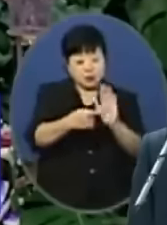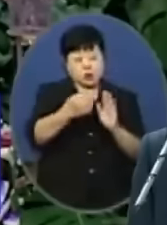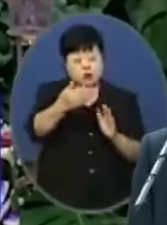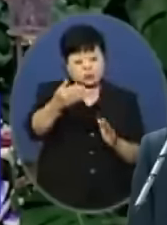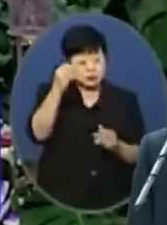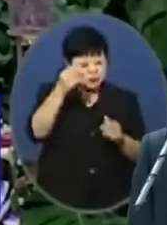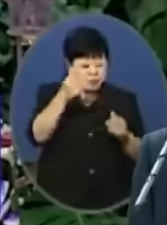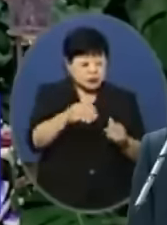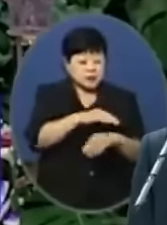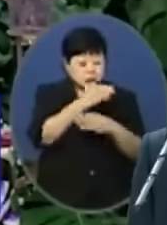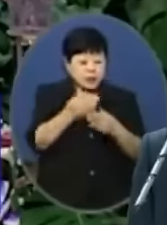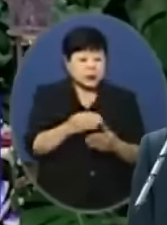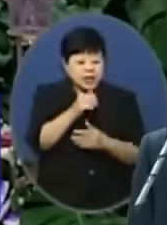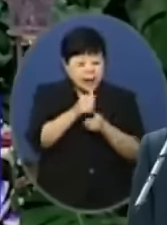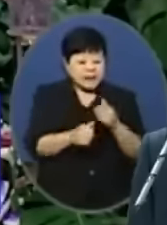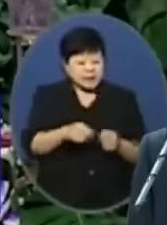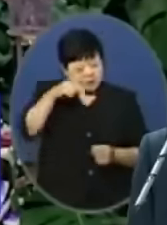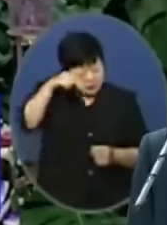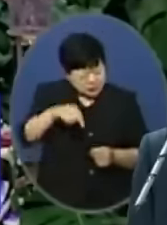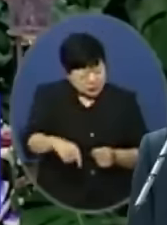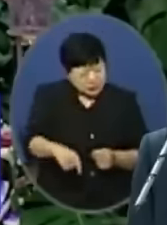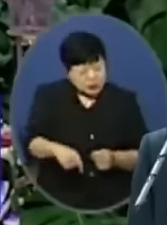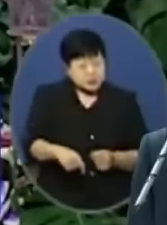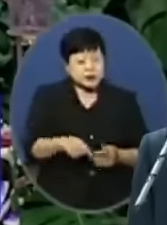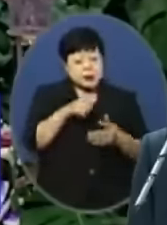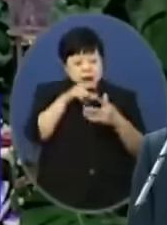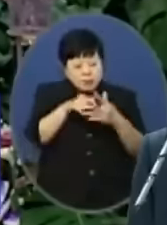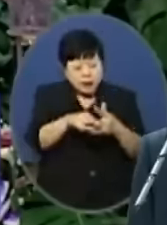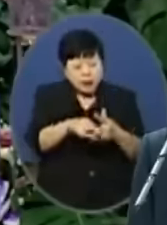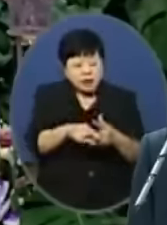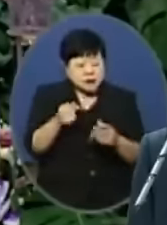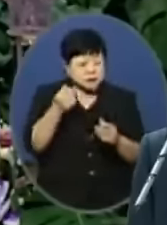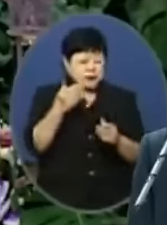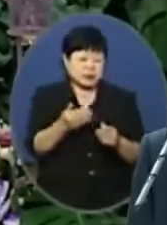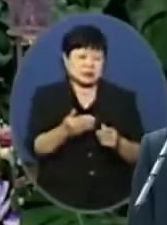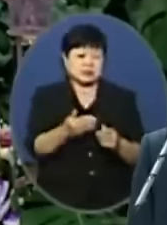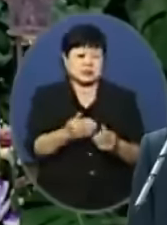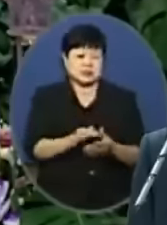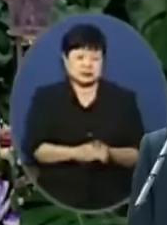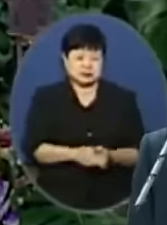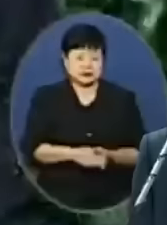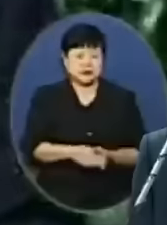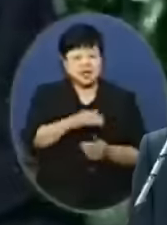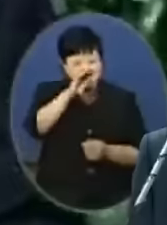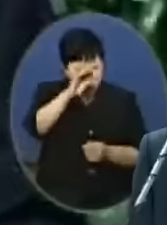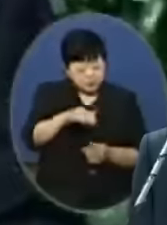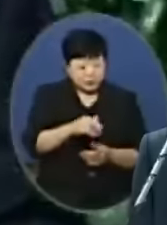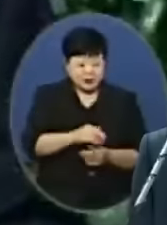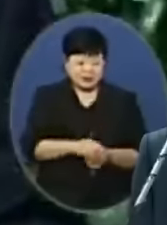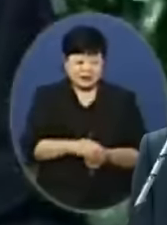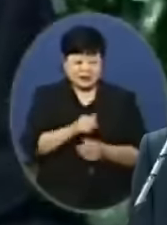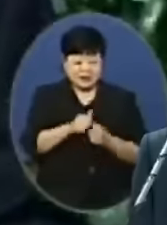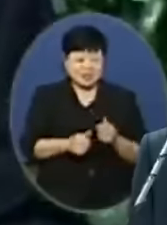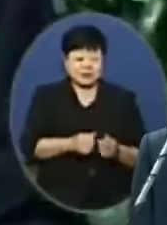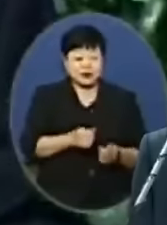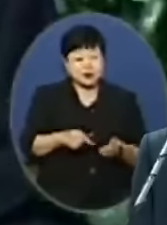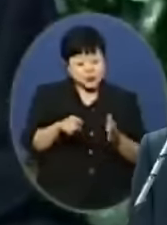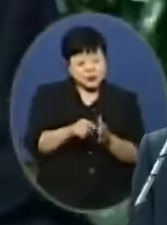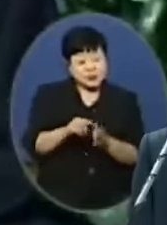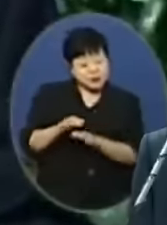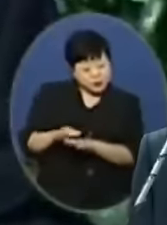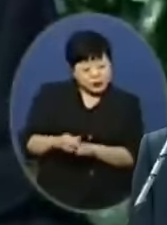보여주시니 성령은 모든 것과 하나님의 깊은 것이라도 통달하시니 성령께서 여기 와봐. 이 하나님이 너를 위해서 예비해 놓은